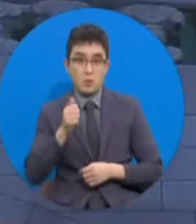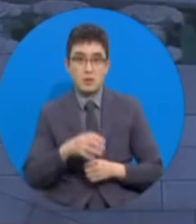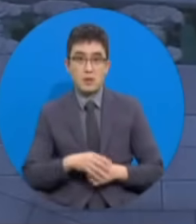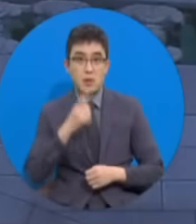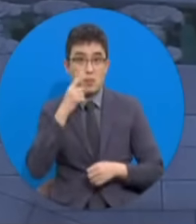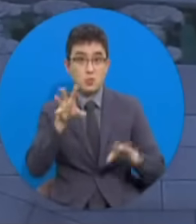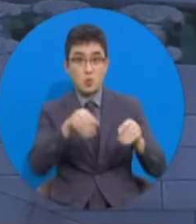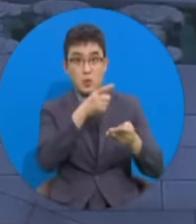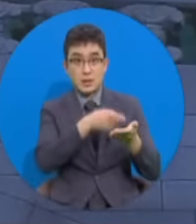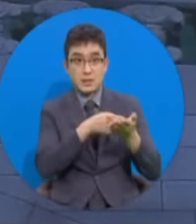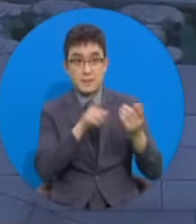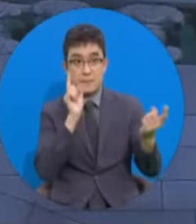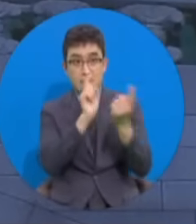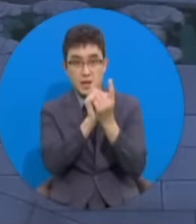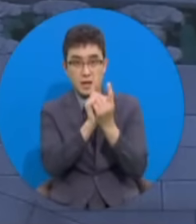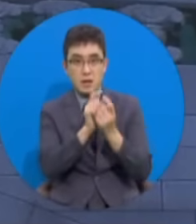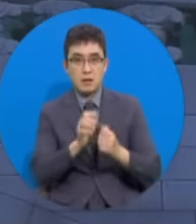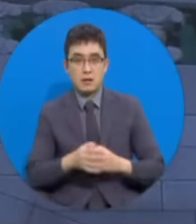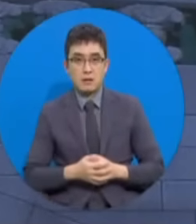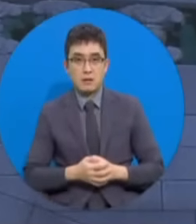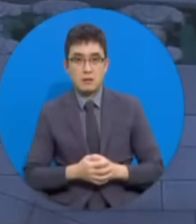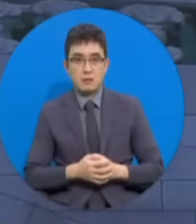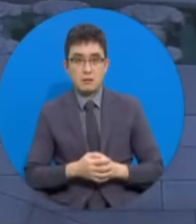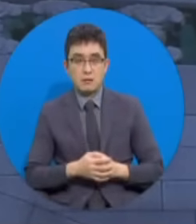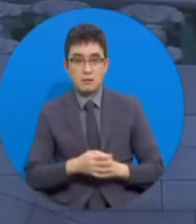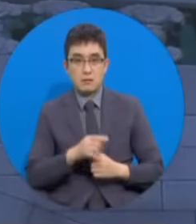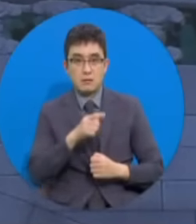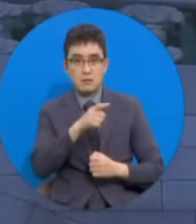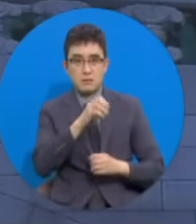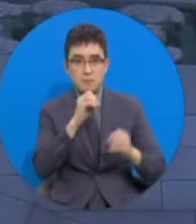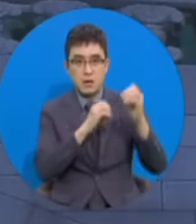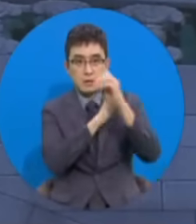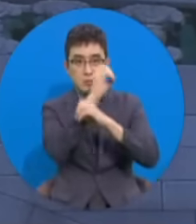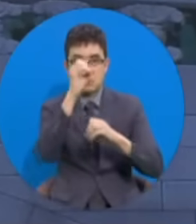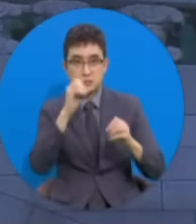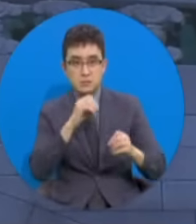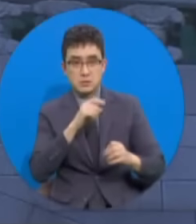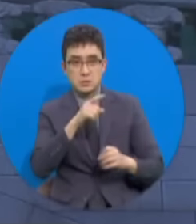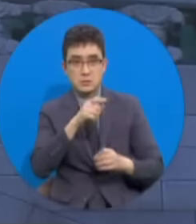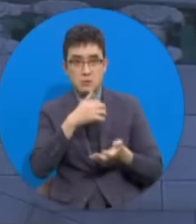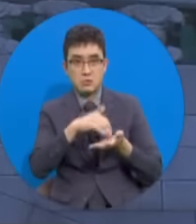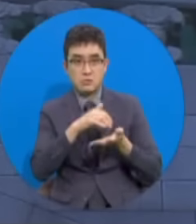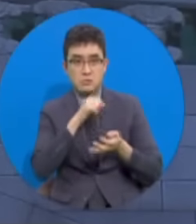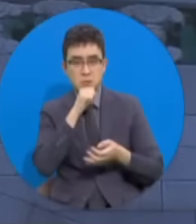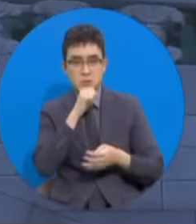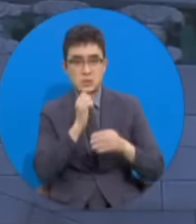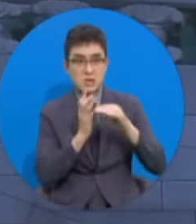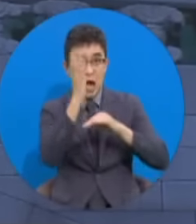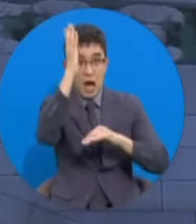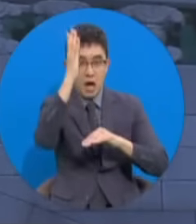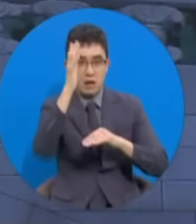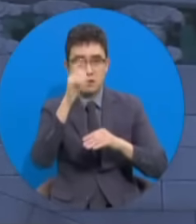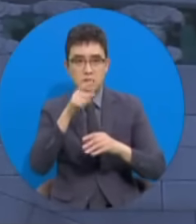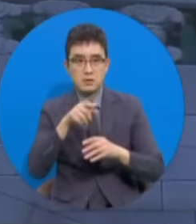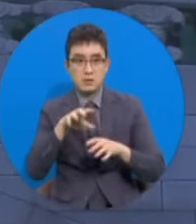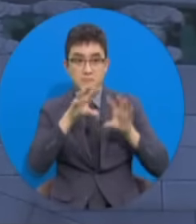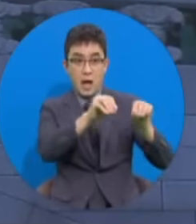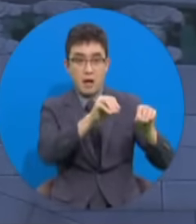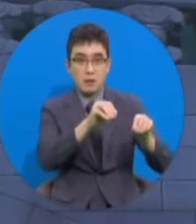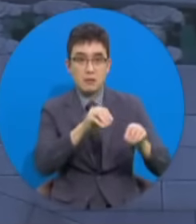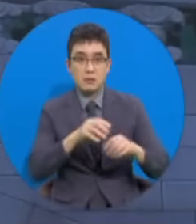맞아서 기준치가 넘을 시에 방류를 중단하라라고 요구했던 것을 두고 민주당에서는